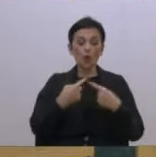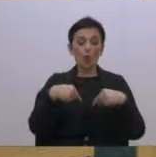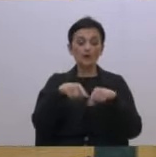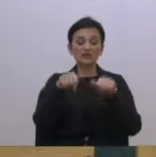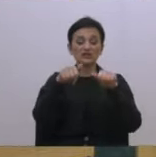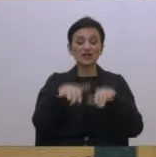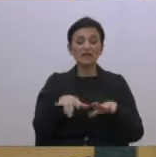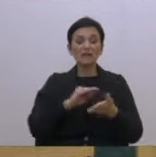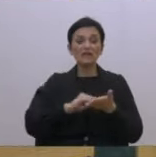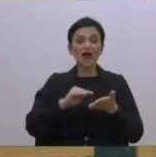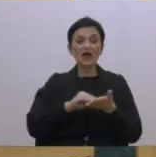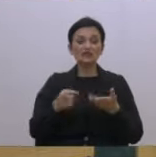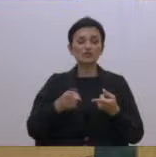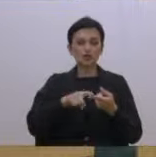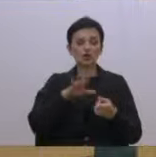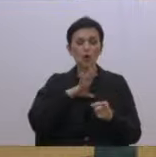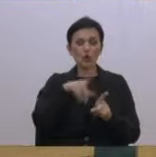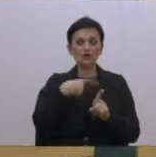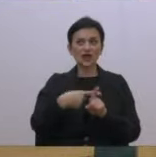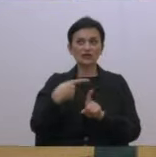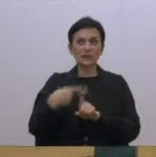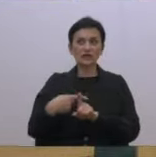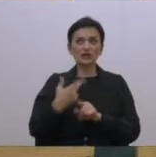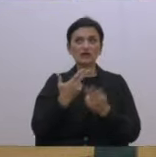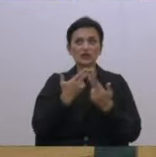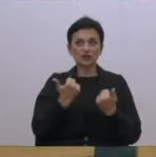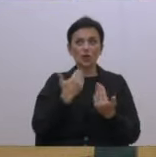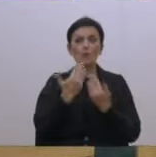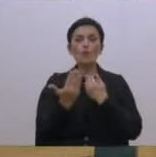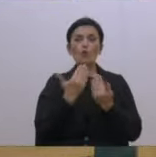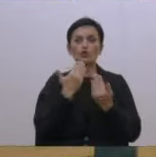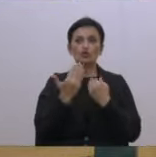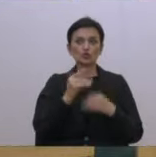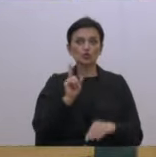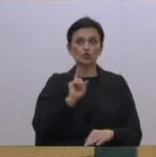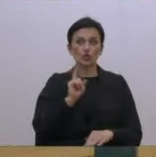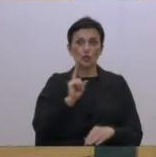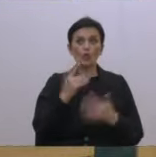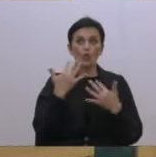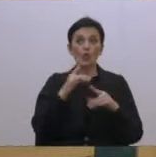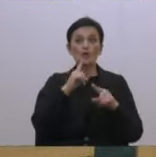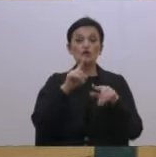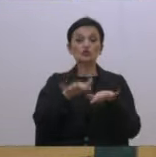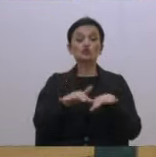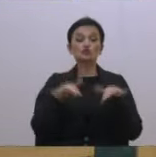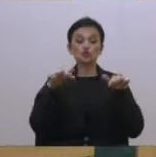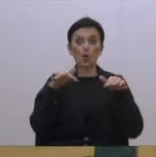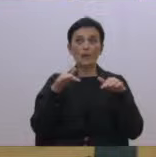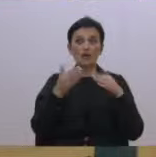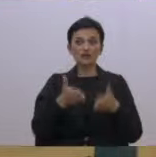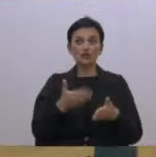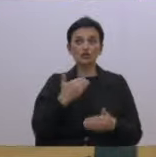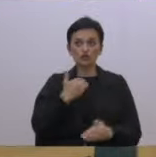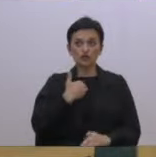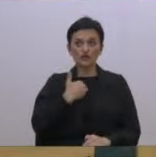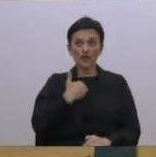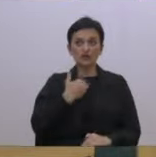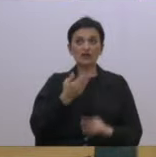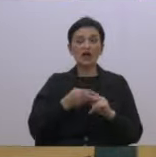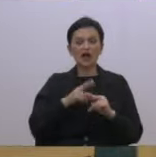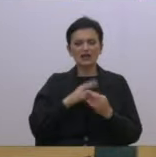ამასთან დაკავშირებით იყო დადებითი და მოგიწოდებთ, რომ უკვე პლენარულ სხდომაზე ჩვენ, როგორც ეს